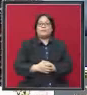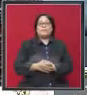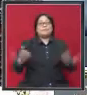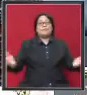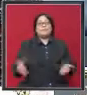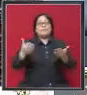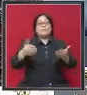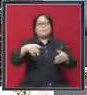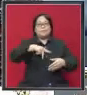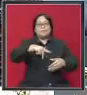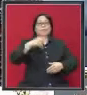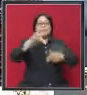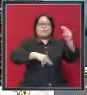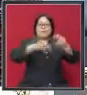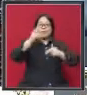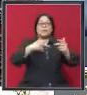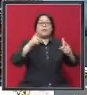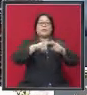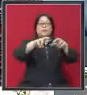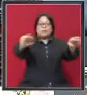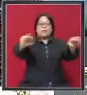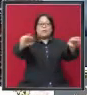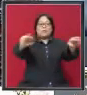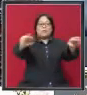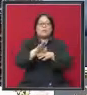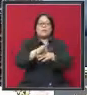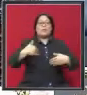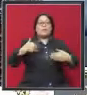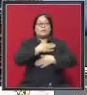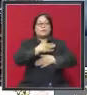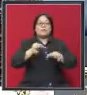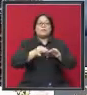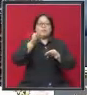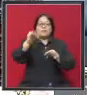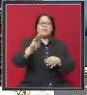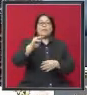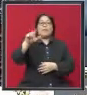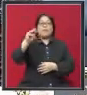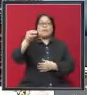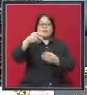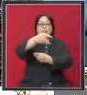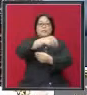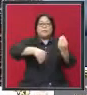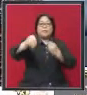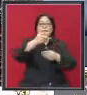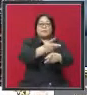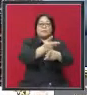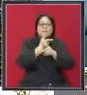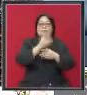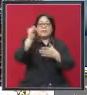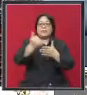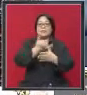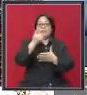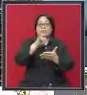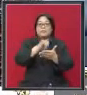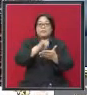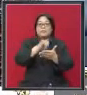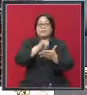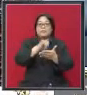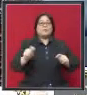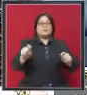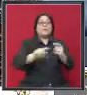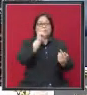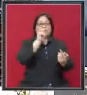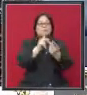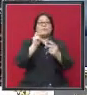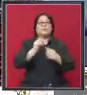ingin menggalakkan pemilik bangunan atau ruang perniagaan yang menikmati penangguhan atau moratorium balik bayaran atas pinjaman selama 6 bulan untuk mengambil